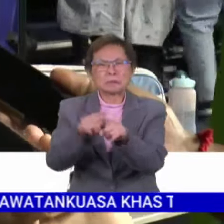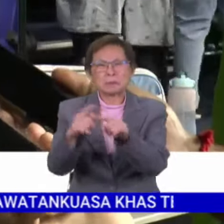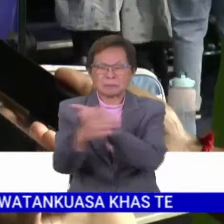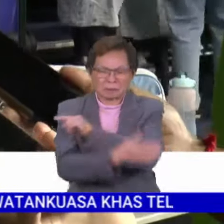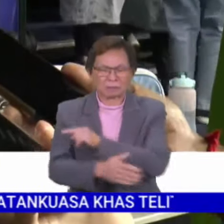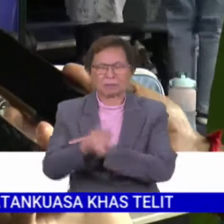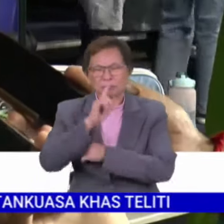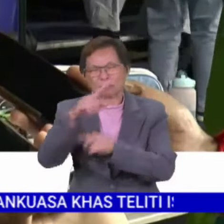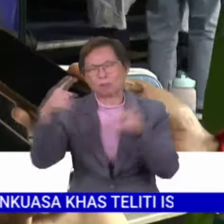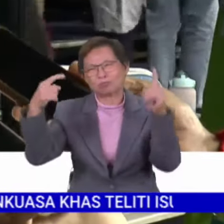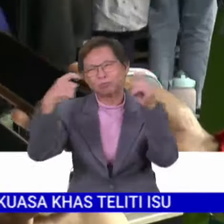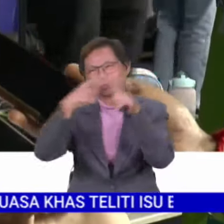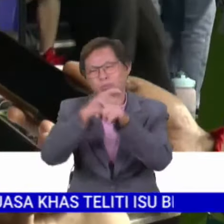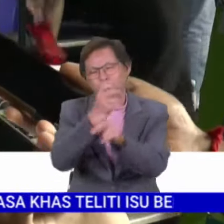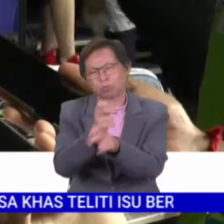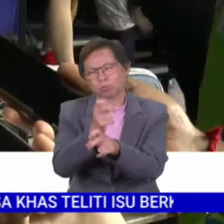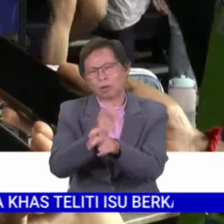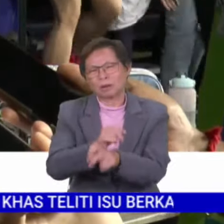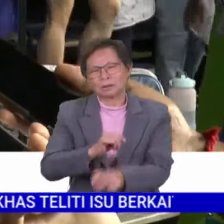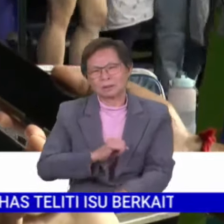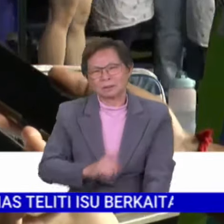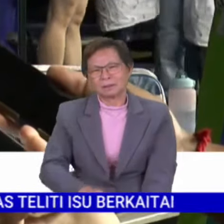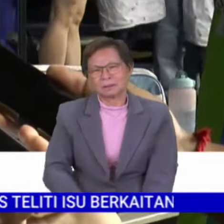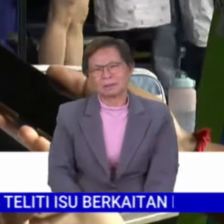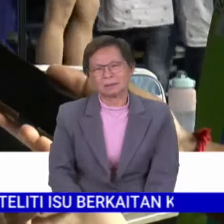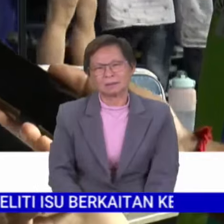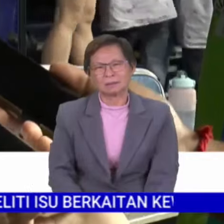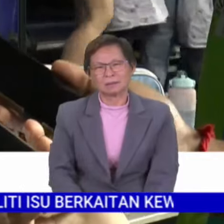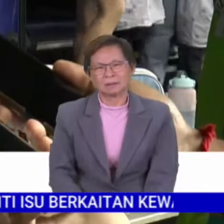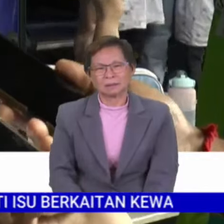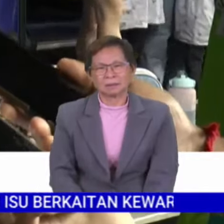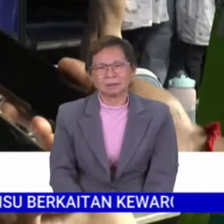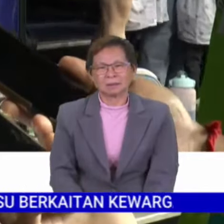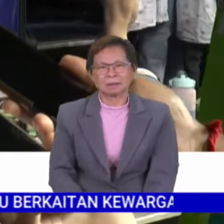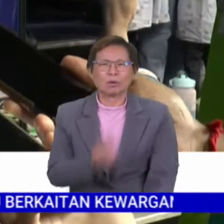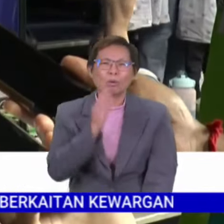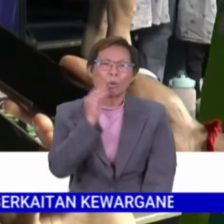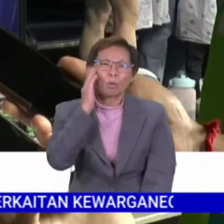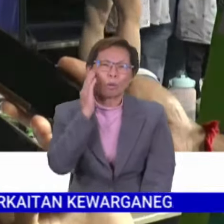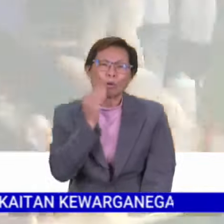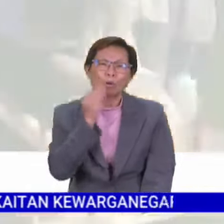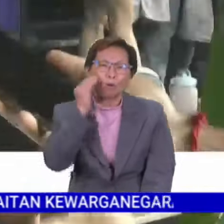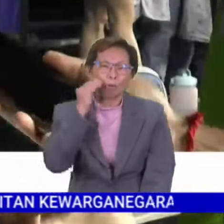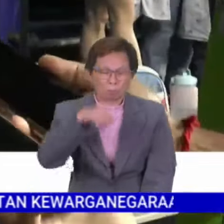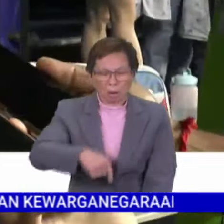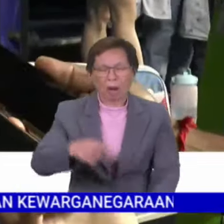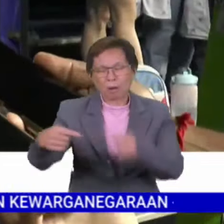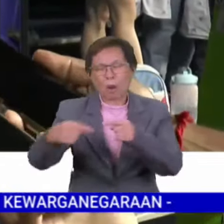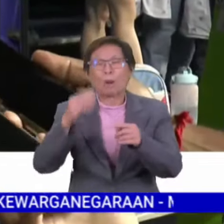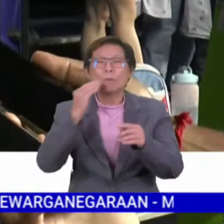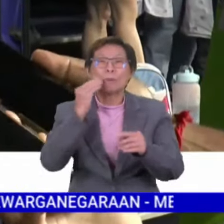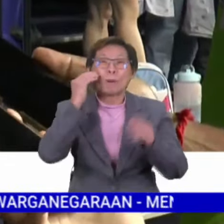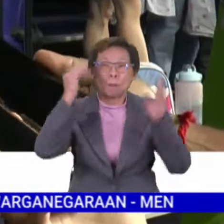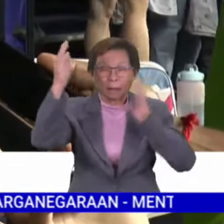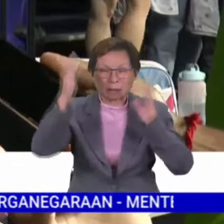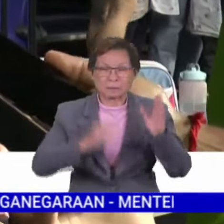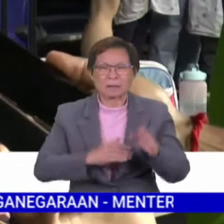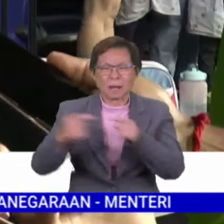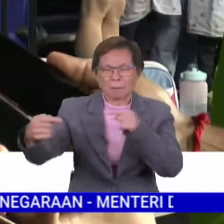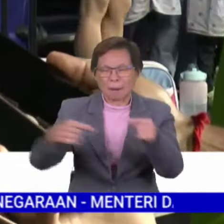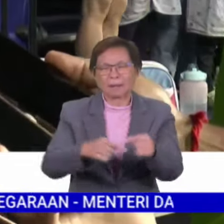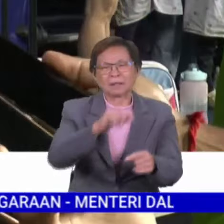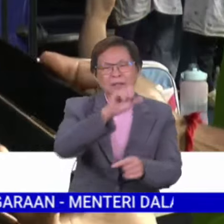memang complicated lah. Ni yang saya tak nak lah, lagi-lagi kat home ground kan. Last year pun saya main dengan Sun